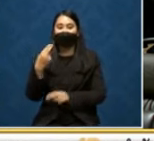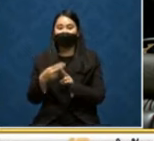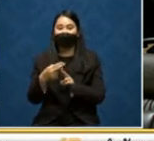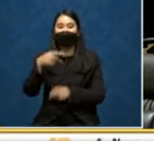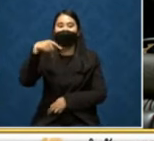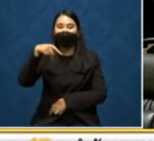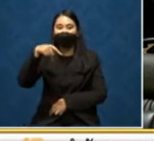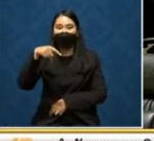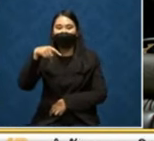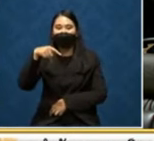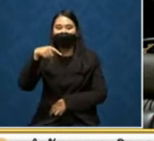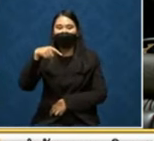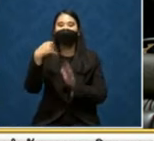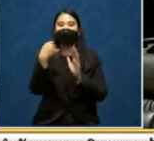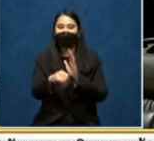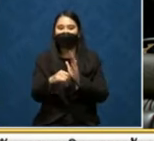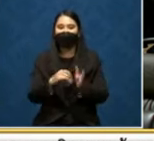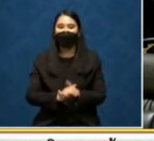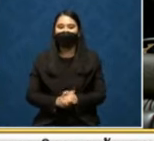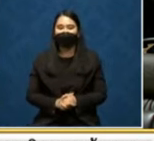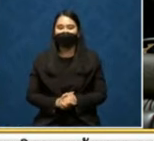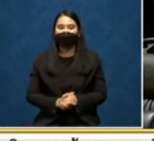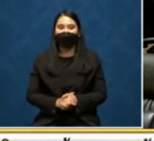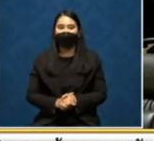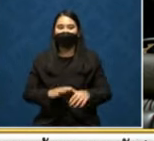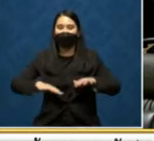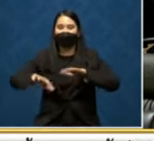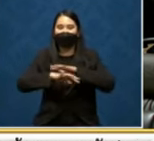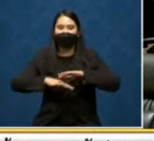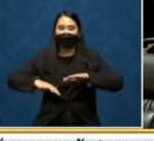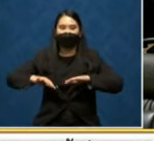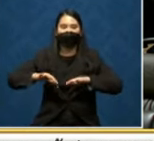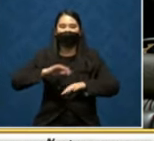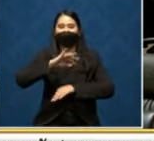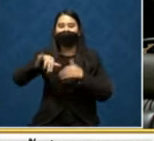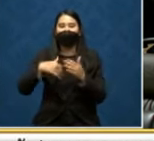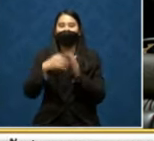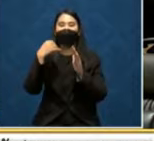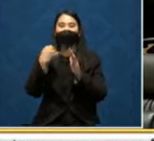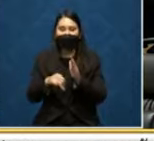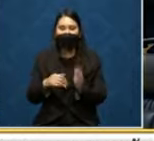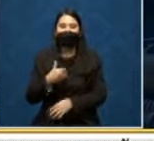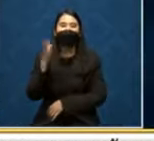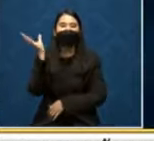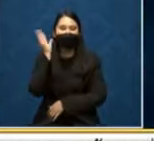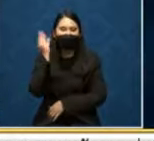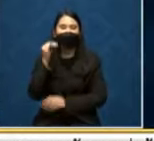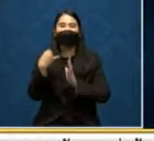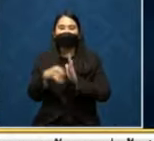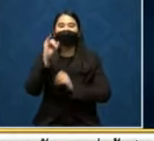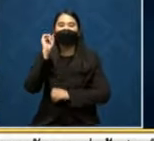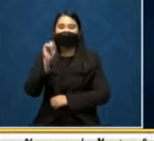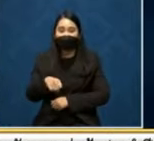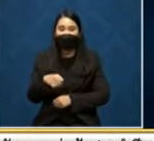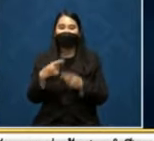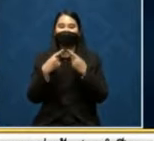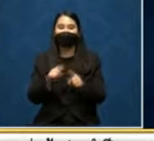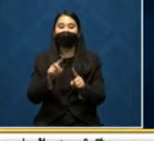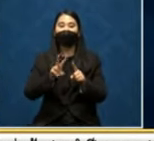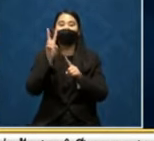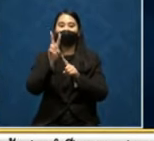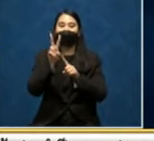ผิดวินัยร้ายแรงจากพยานหลักฐานทั้งหมดผิดวินัยร้ายแรงจากที่ผมฟังก็น่าจะผิดวินัยร้ายแรงแต่ข้อ